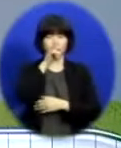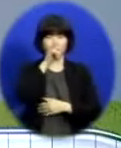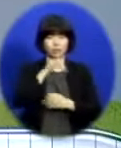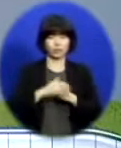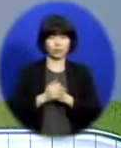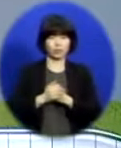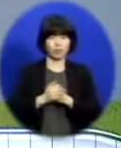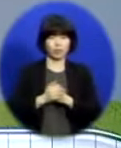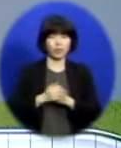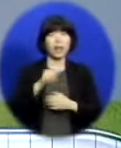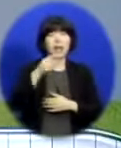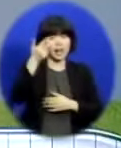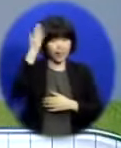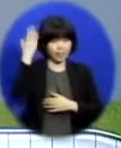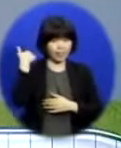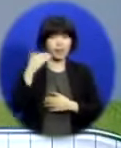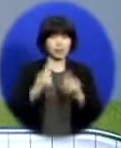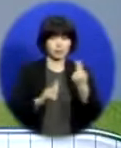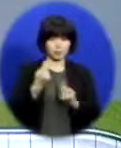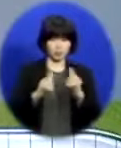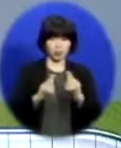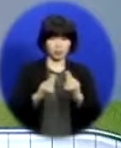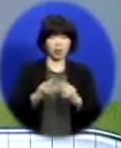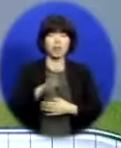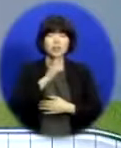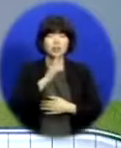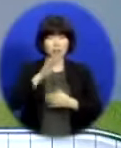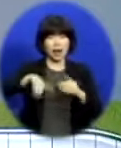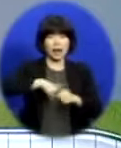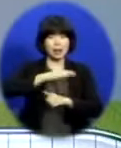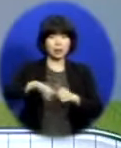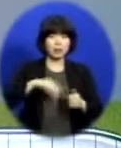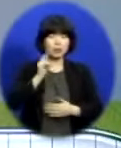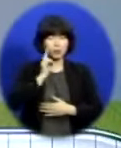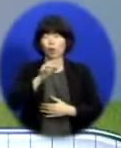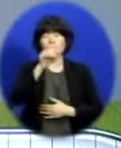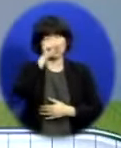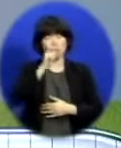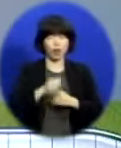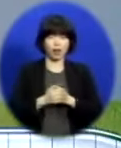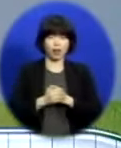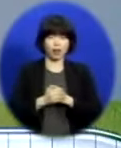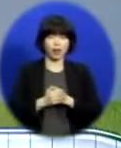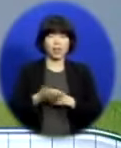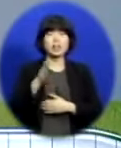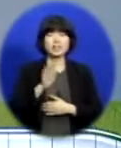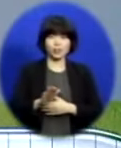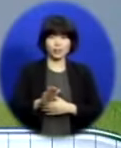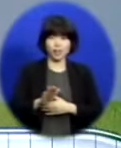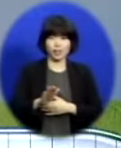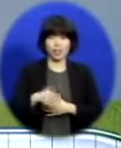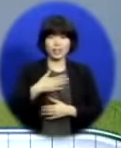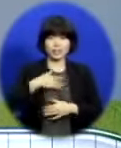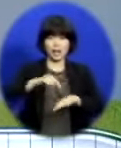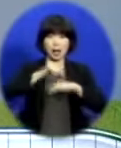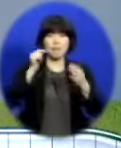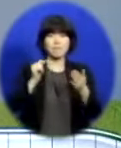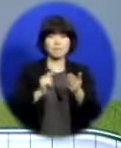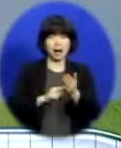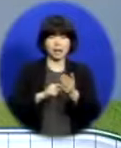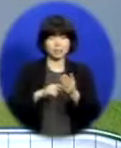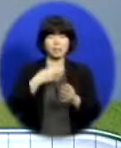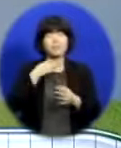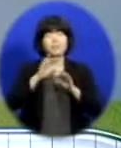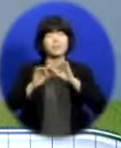부러워해요 그때 비하면 정말 형편은 너무너무 좋은 거지요 그런데 제 마음의